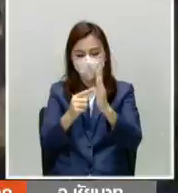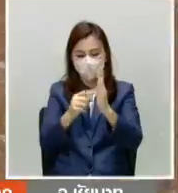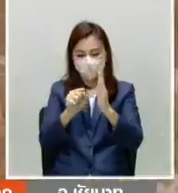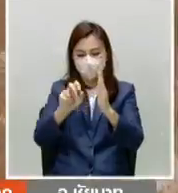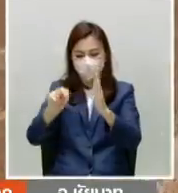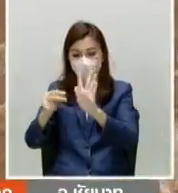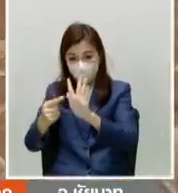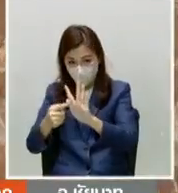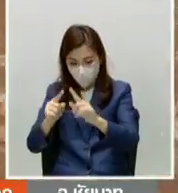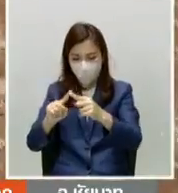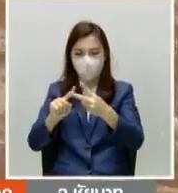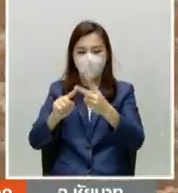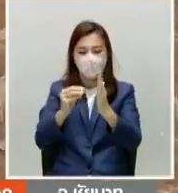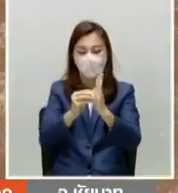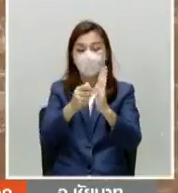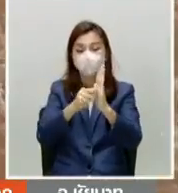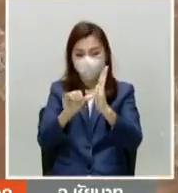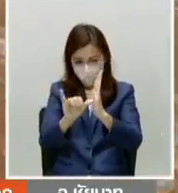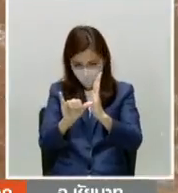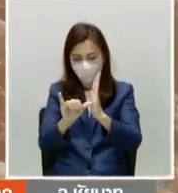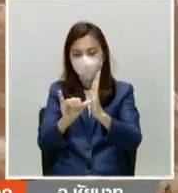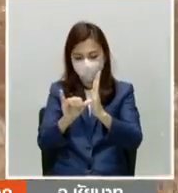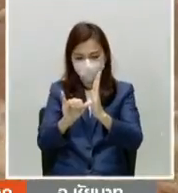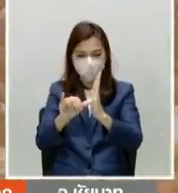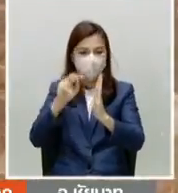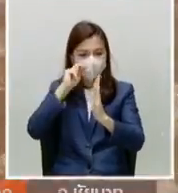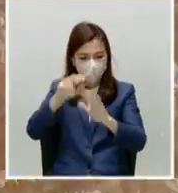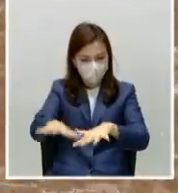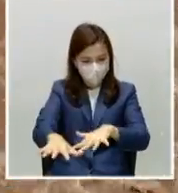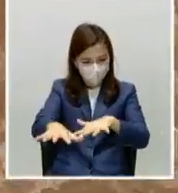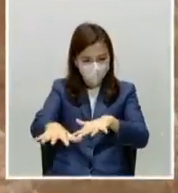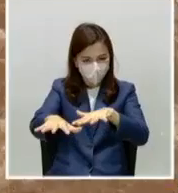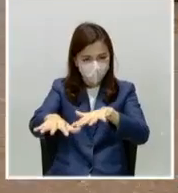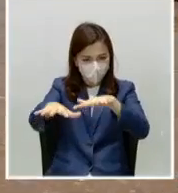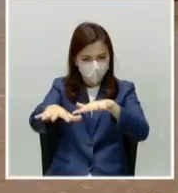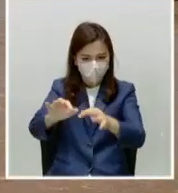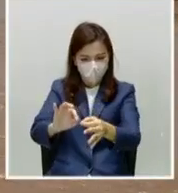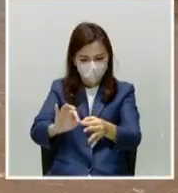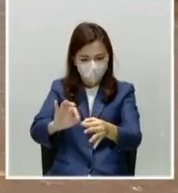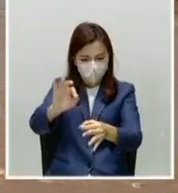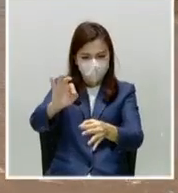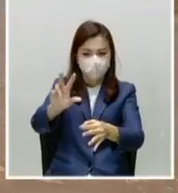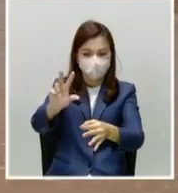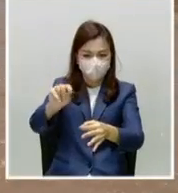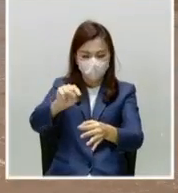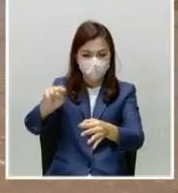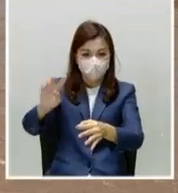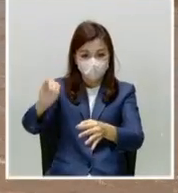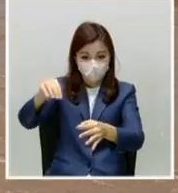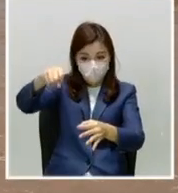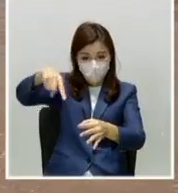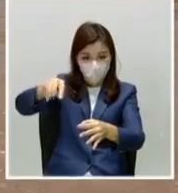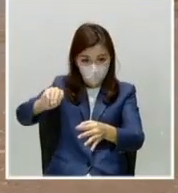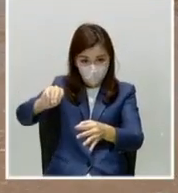แดงอำเภอผักไห่จังหวัดพระนครศรีอยุธยาระดับน้ำจะเพิ่มสูงอีกประมาณ 30-40 ซม.ใ